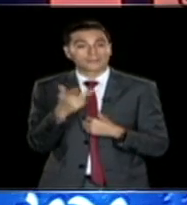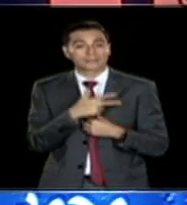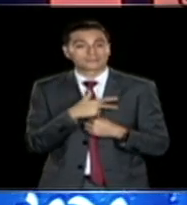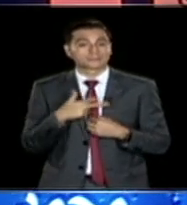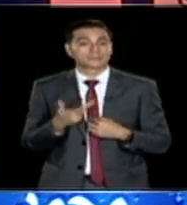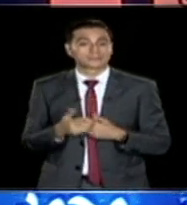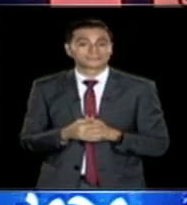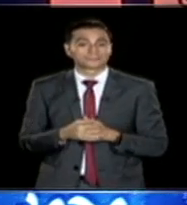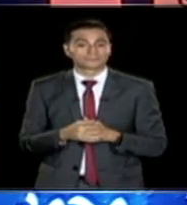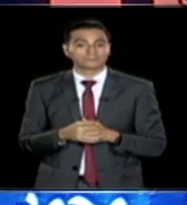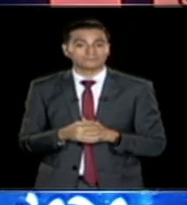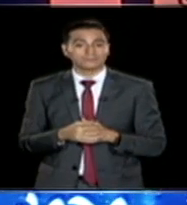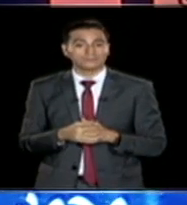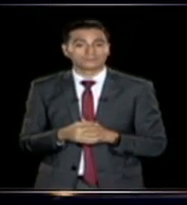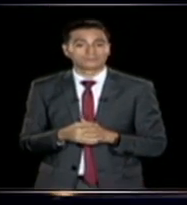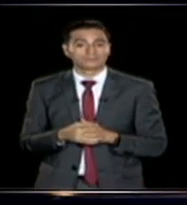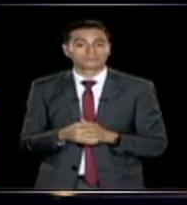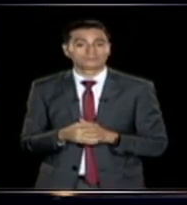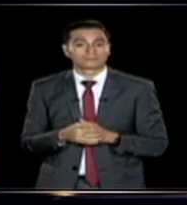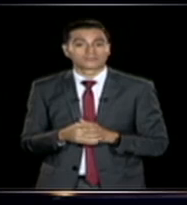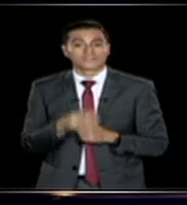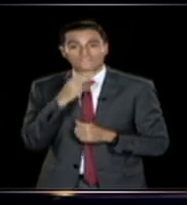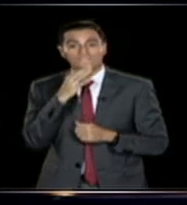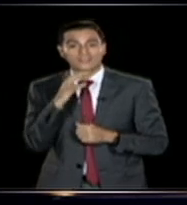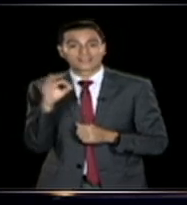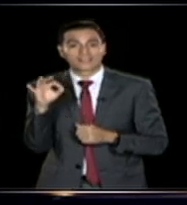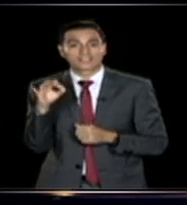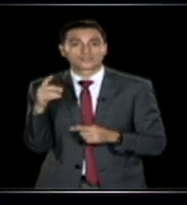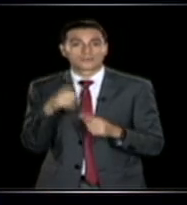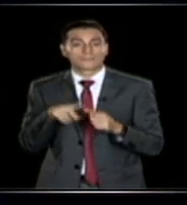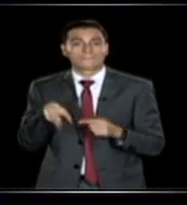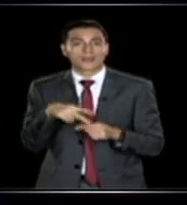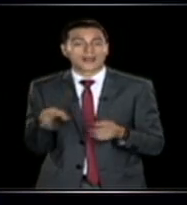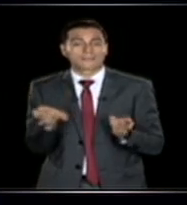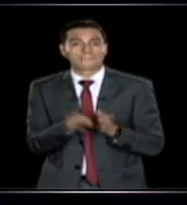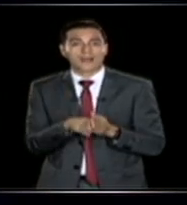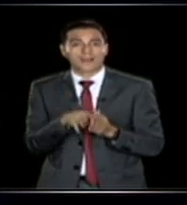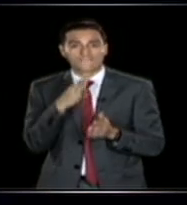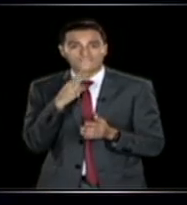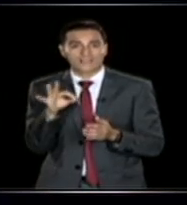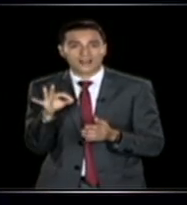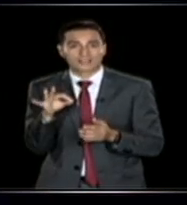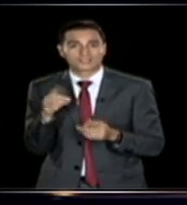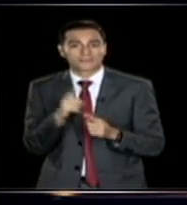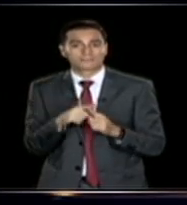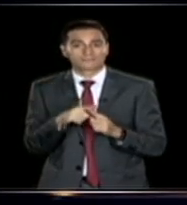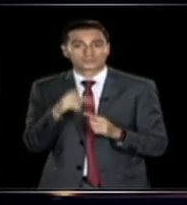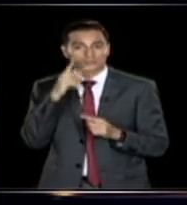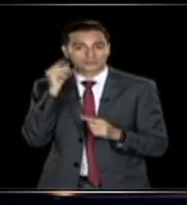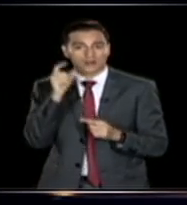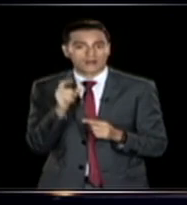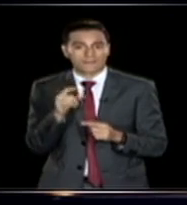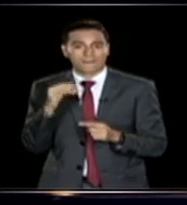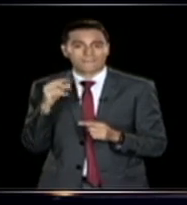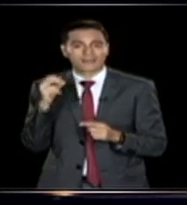ده حقيقي. إجابتك بابي. فرنسي وبيلعب في باريس سان جيرمان، ملعبش في إيطاليا. ده حقيقي.